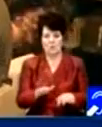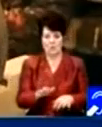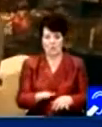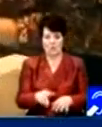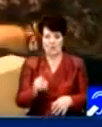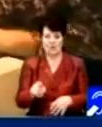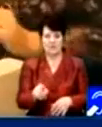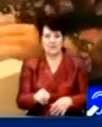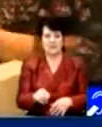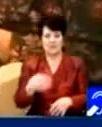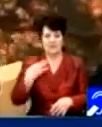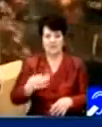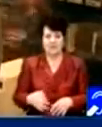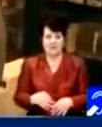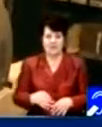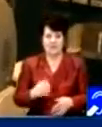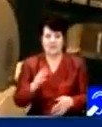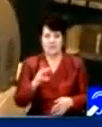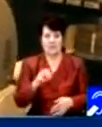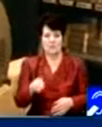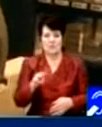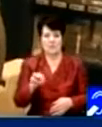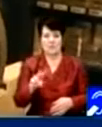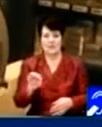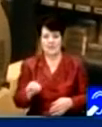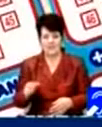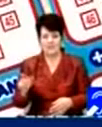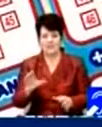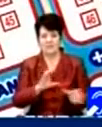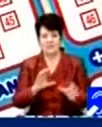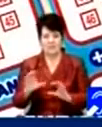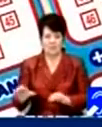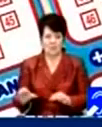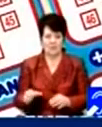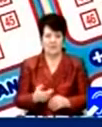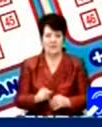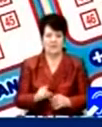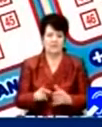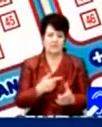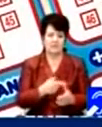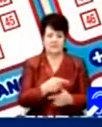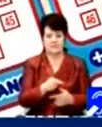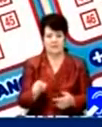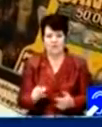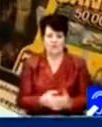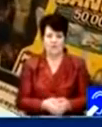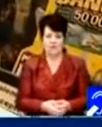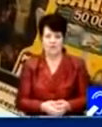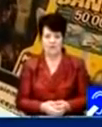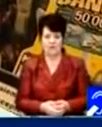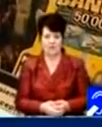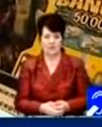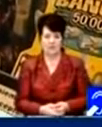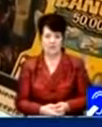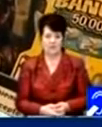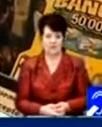din patrimoniul Franței, cum ar fi muntele Saint-Michel, cetatea fortificată de la Carcassonne sau castelul Chambord. Participez quand vous payez 15 euros, il y